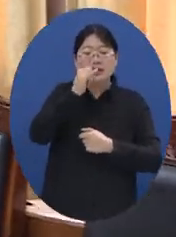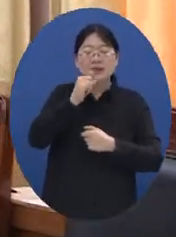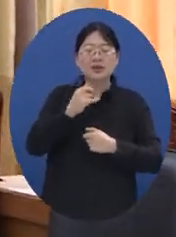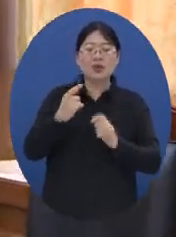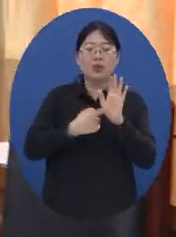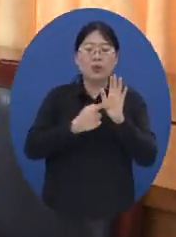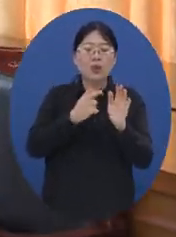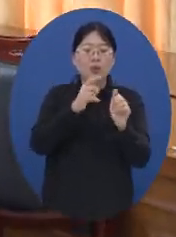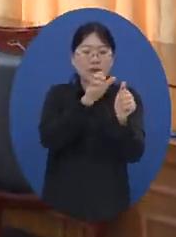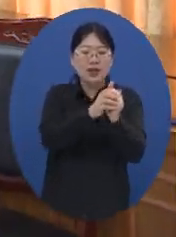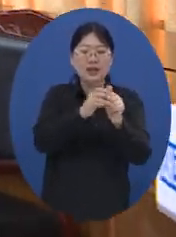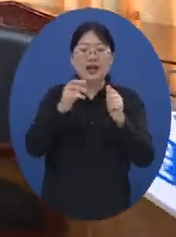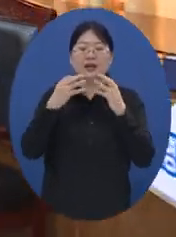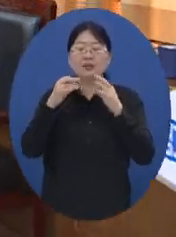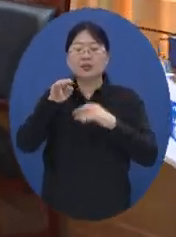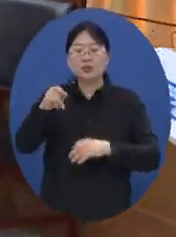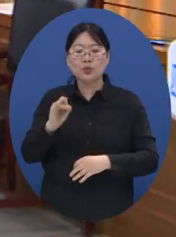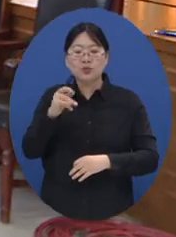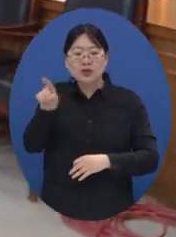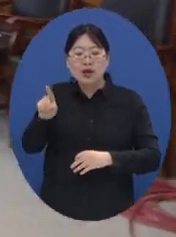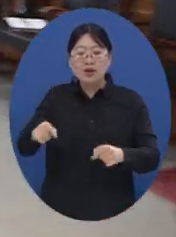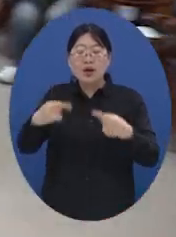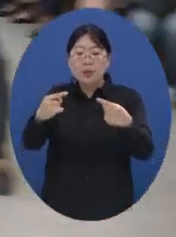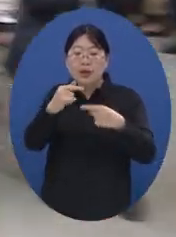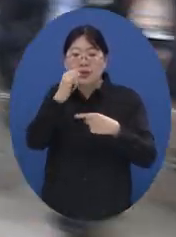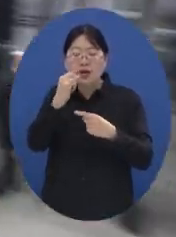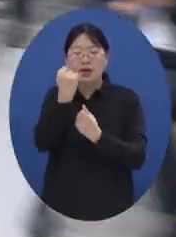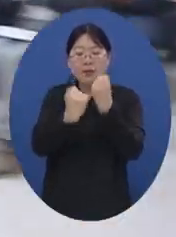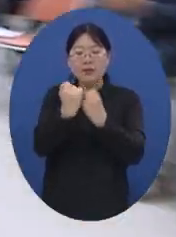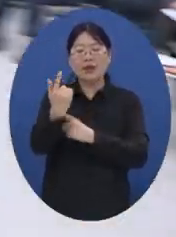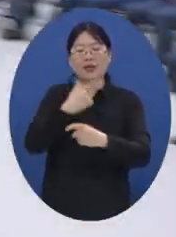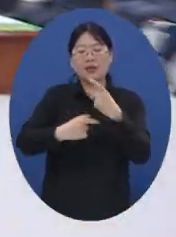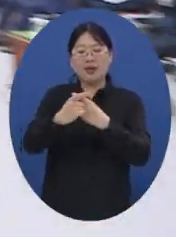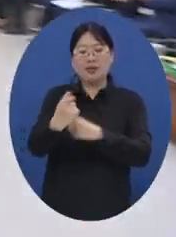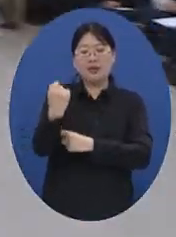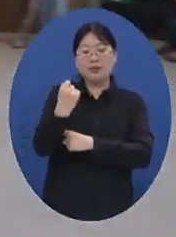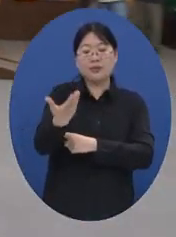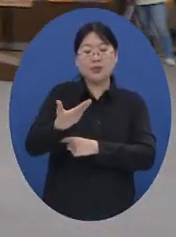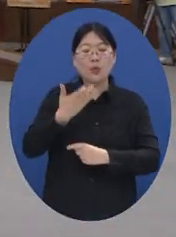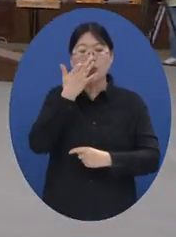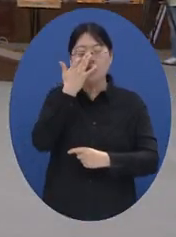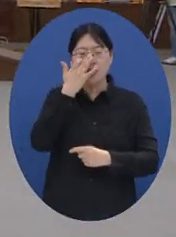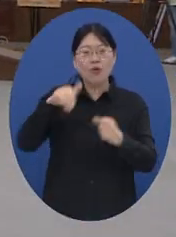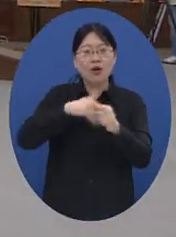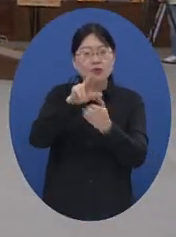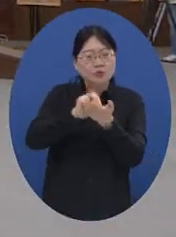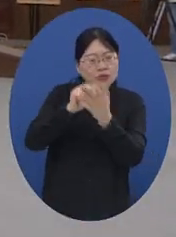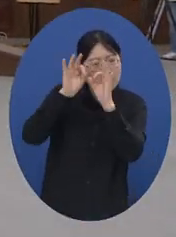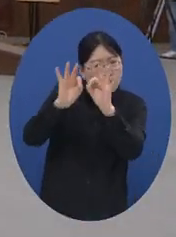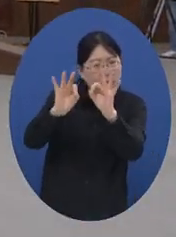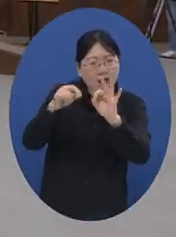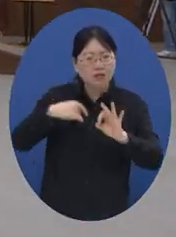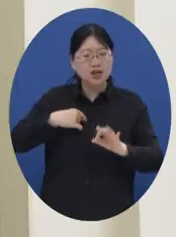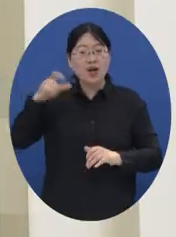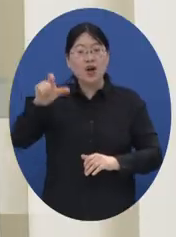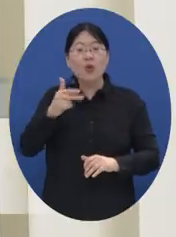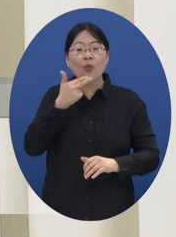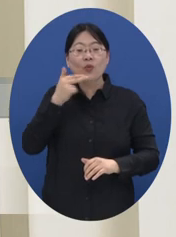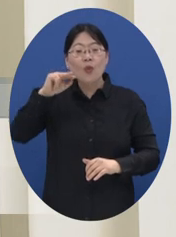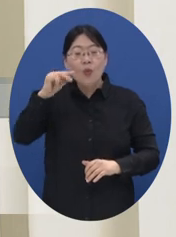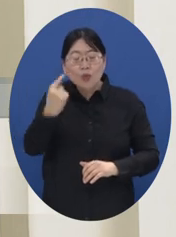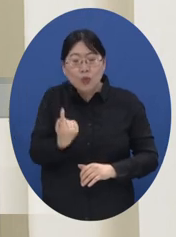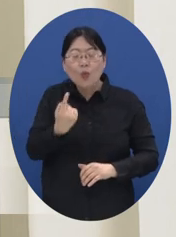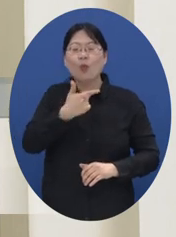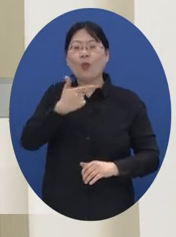홍보대사 가수 김종서 씨도 참석해 캠페인에 힘을 실었습니다 환경문제는 뭐 제가 강조를 안하더라도